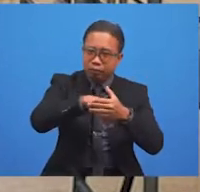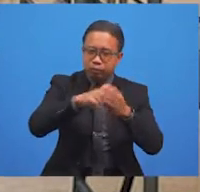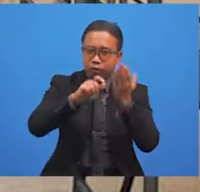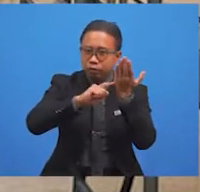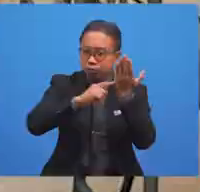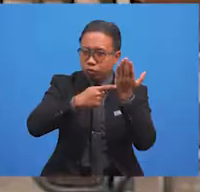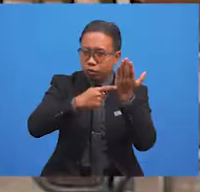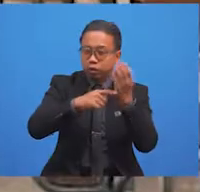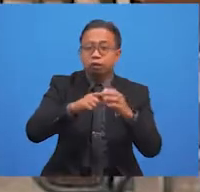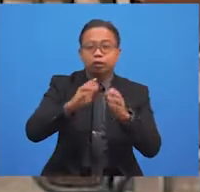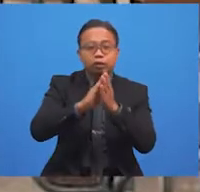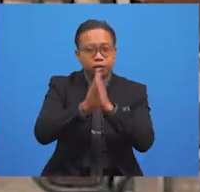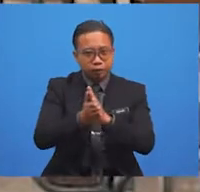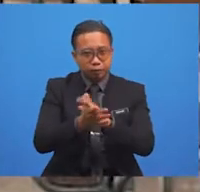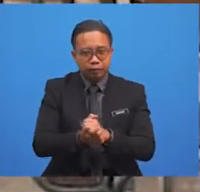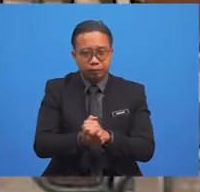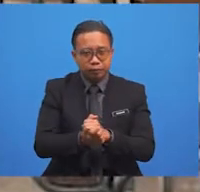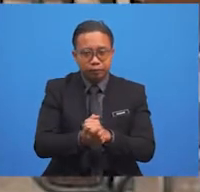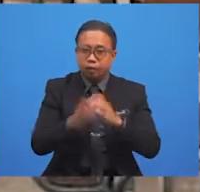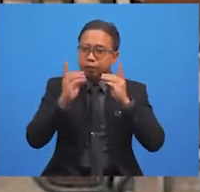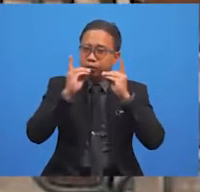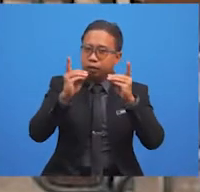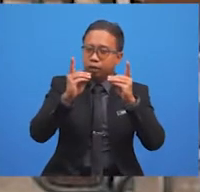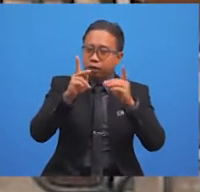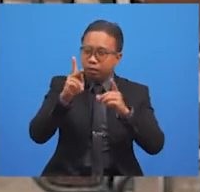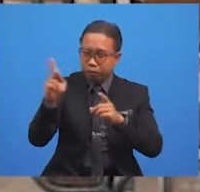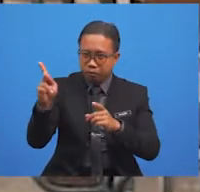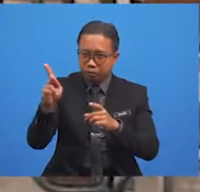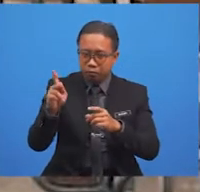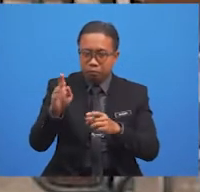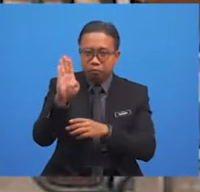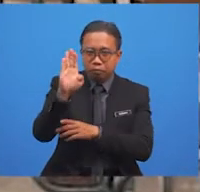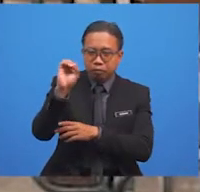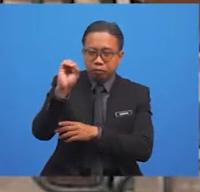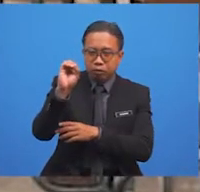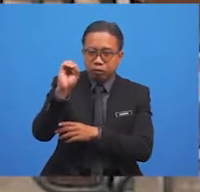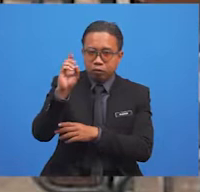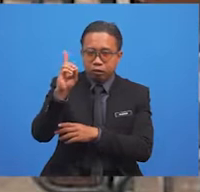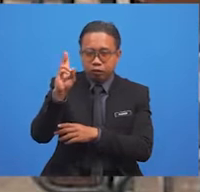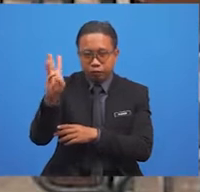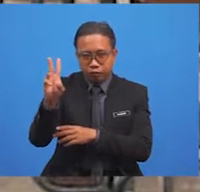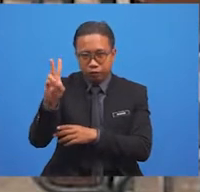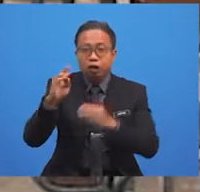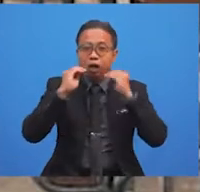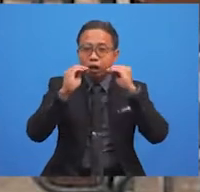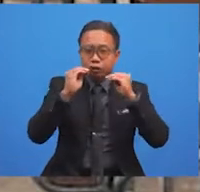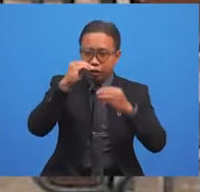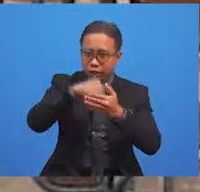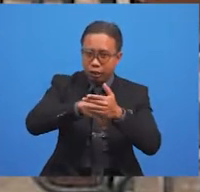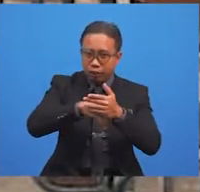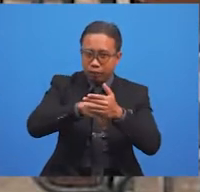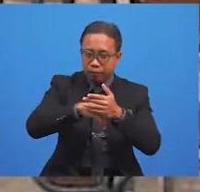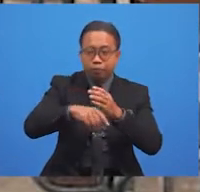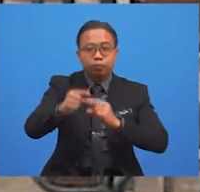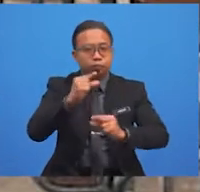semula jadi. Melalui pendidikan, pengenalan biodiversiti akan diajar dalam mata